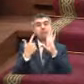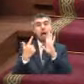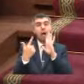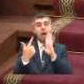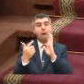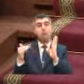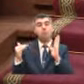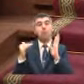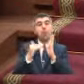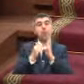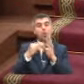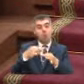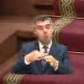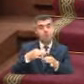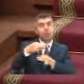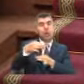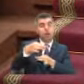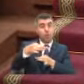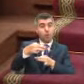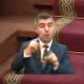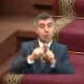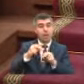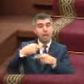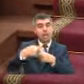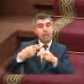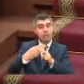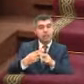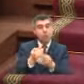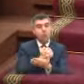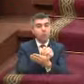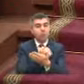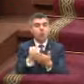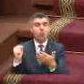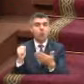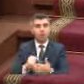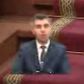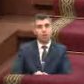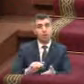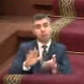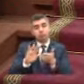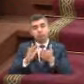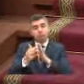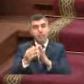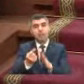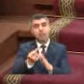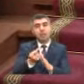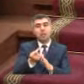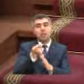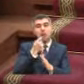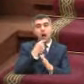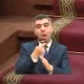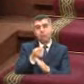متر ديال الطول ديال النبات ديال الصبار، وكذلك عالجنا دو مانيير شيميك 93000